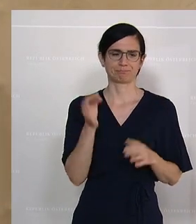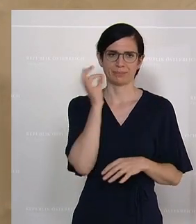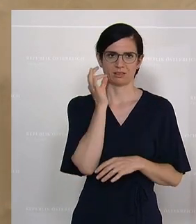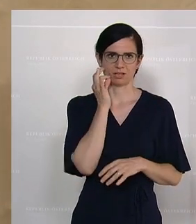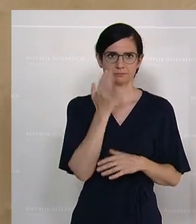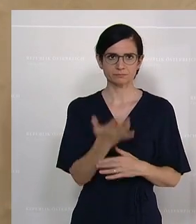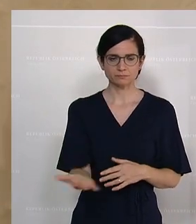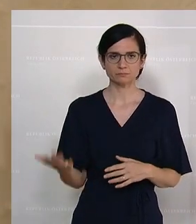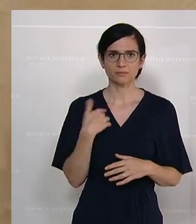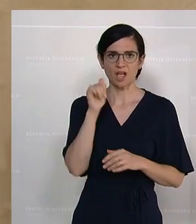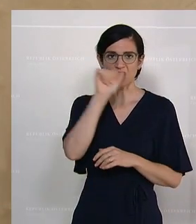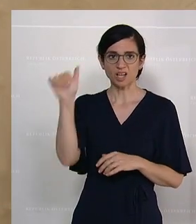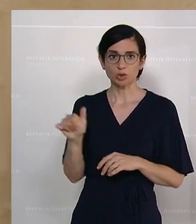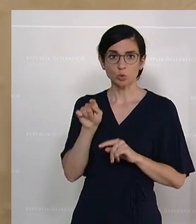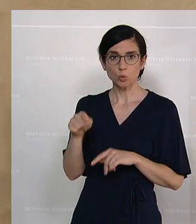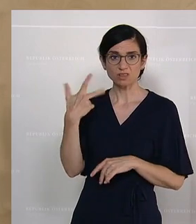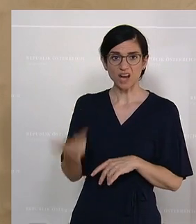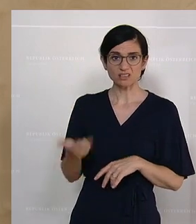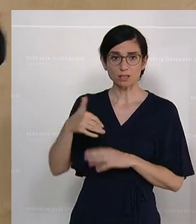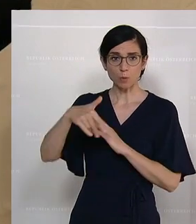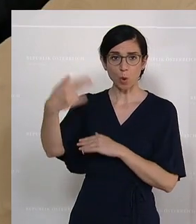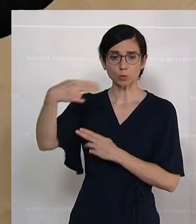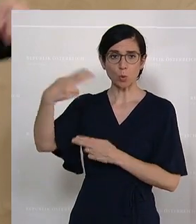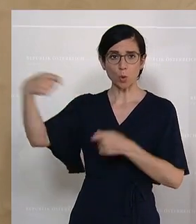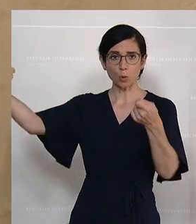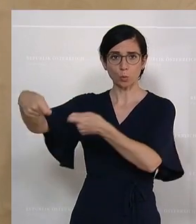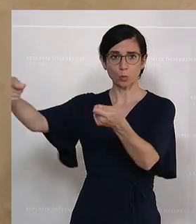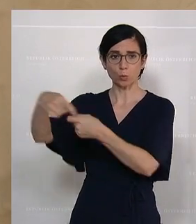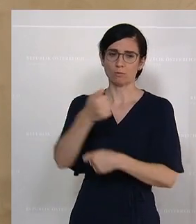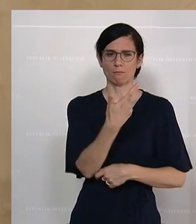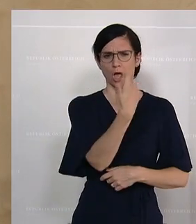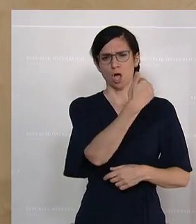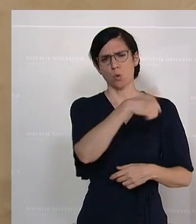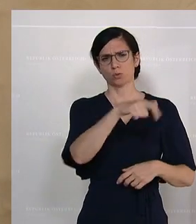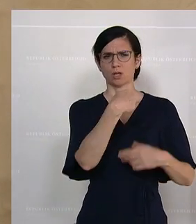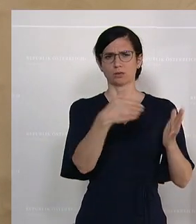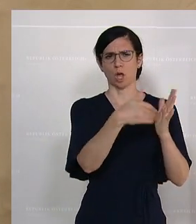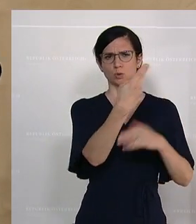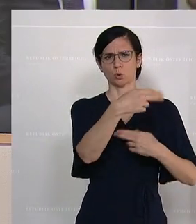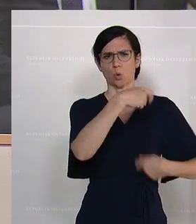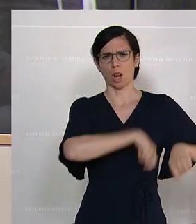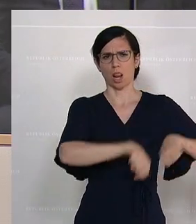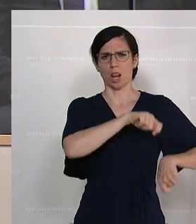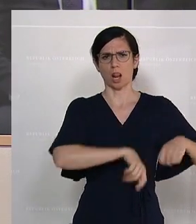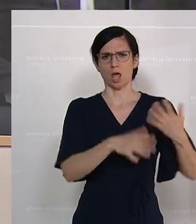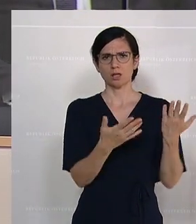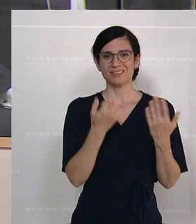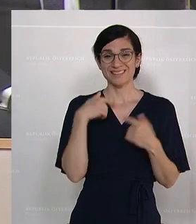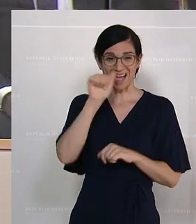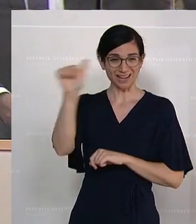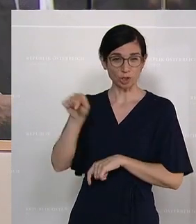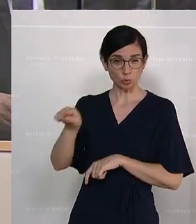bei dieser agentur diese damit 30 millionen euro subventionieren und nebenbei nur 300.000 euro ansonsten dort bestellen diese agentur war nämlich